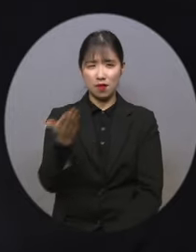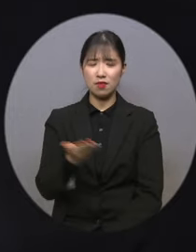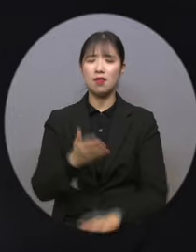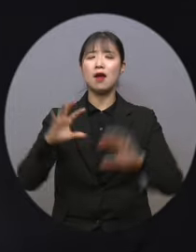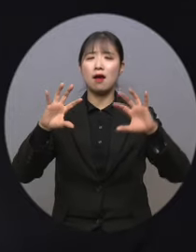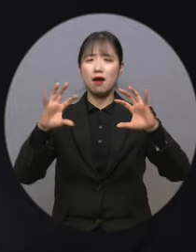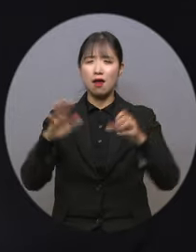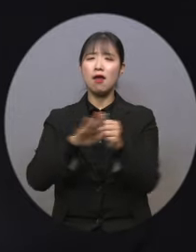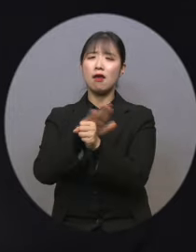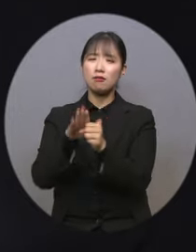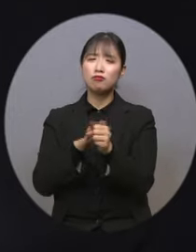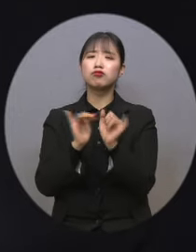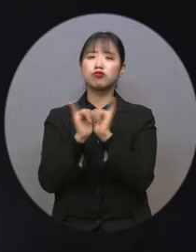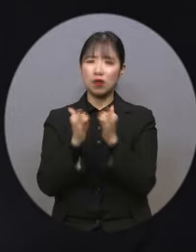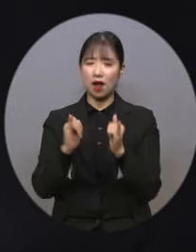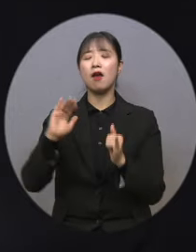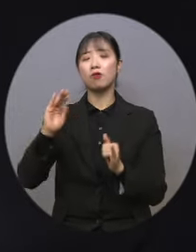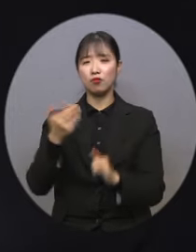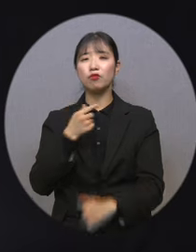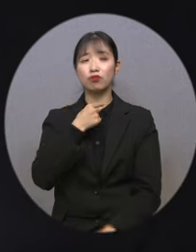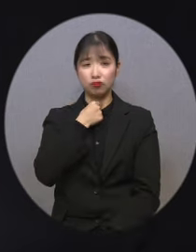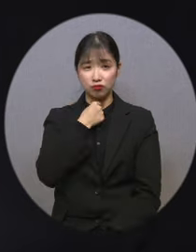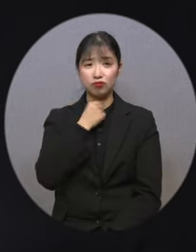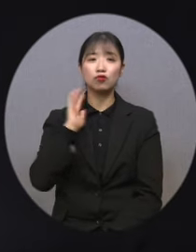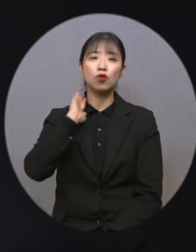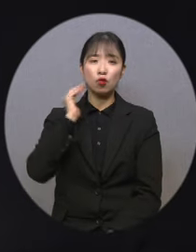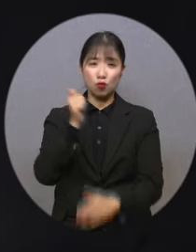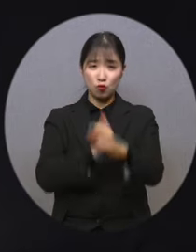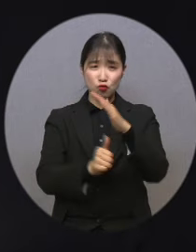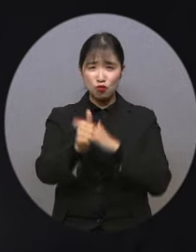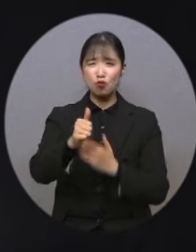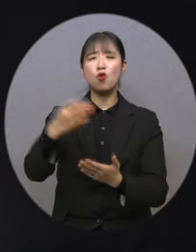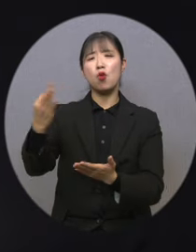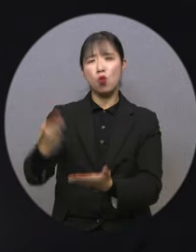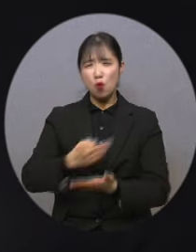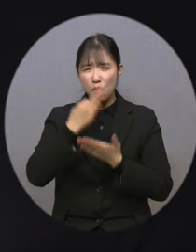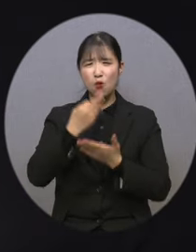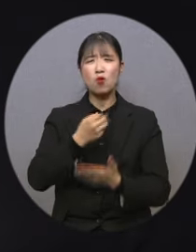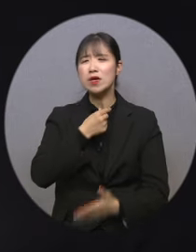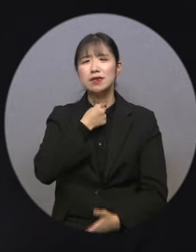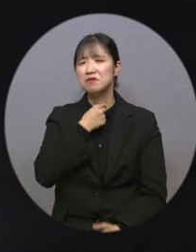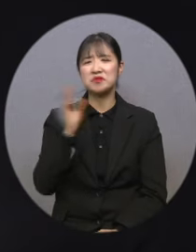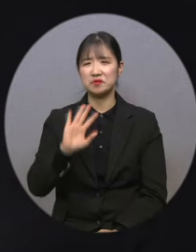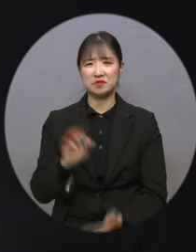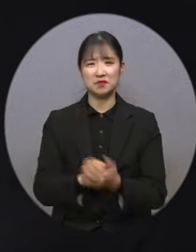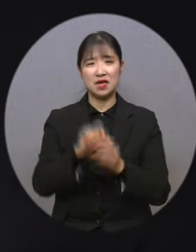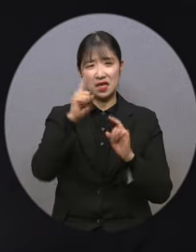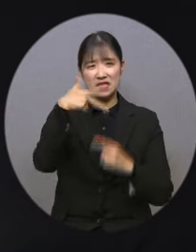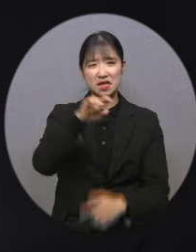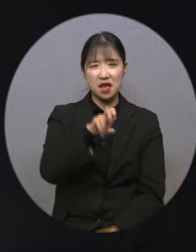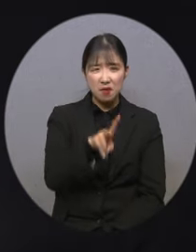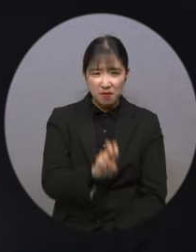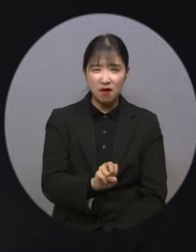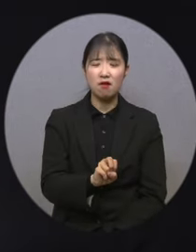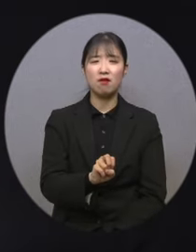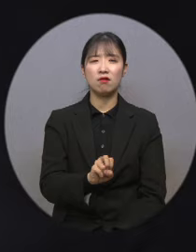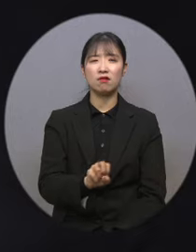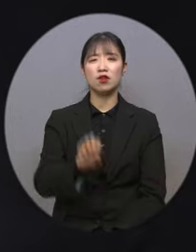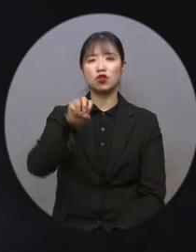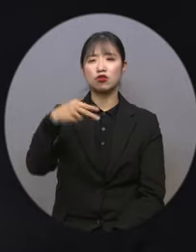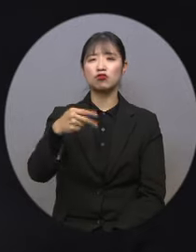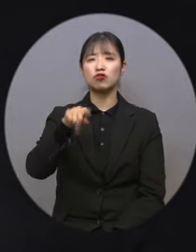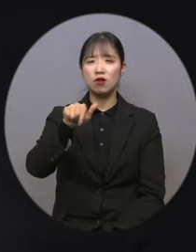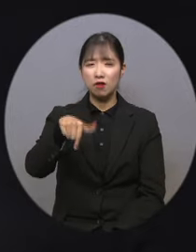애국자가 되려고 하는 겁니다 음 대통령 보드에서 돈벌레 관상 없습니다 이제 명 후보 2 또